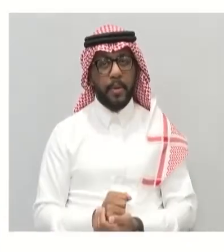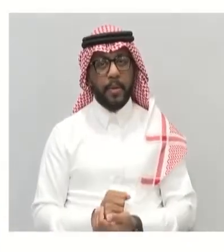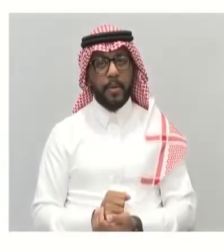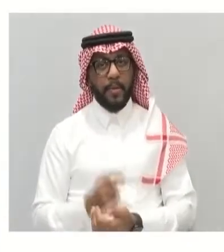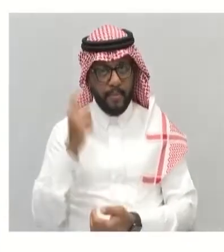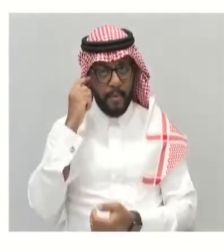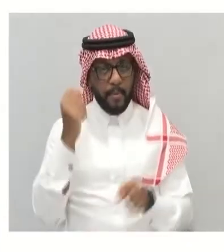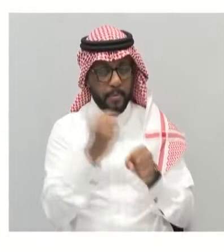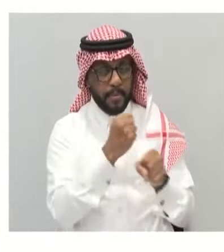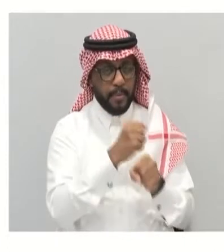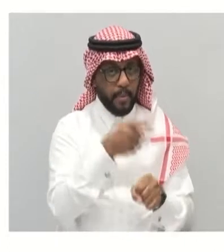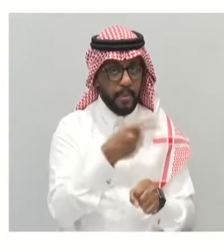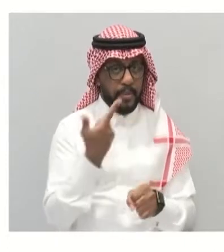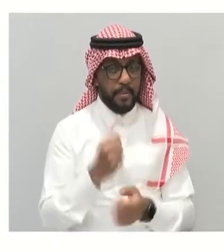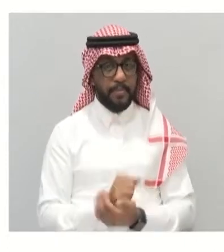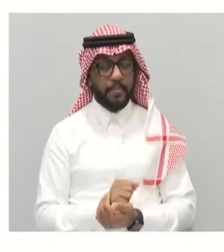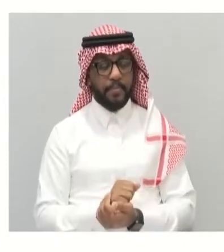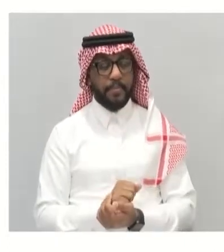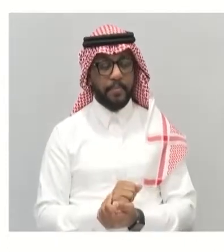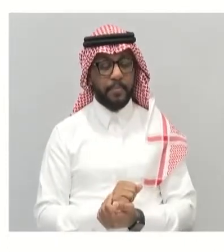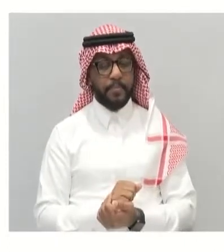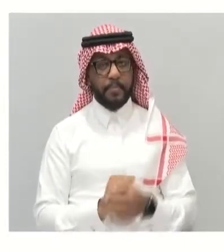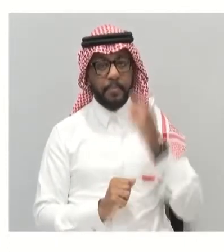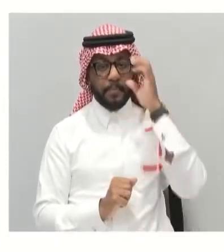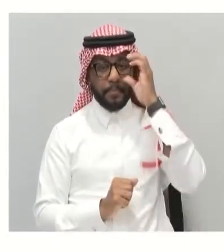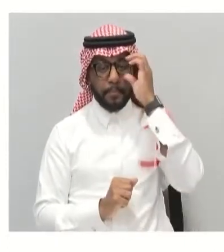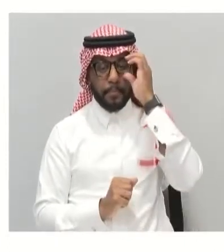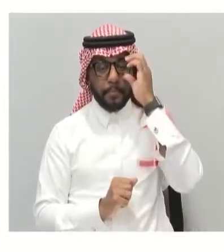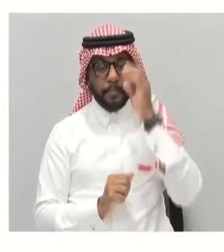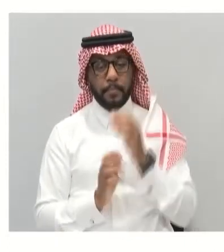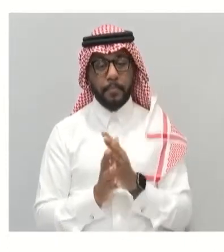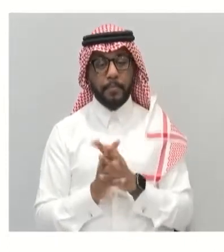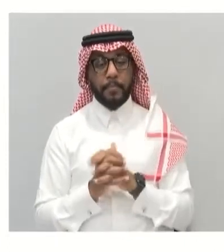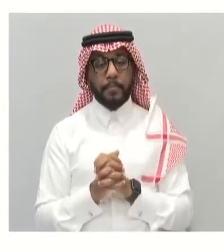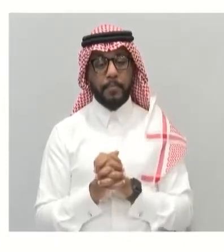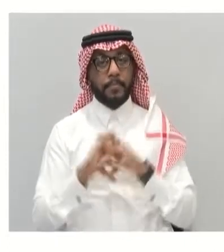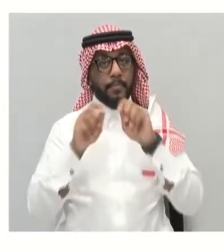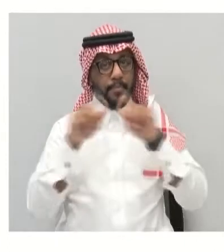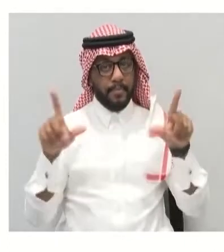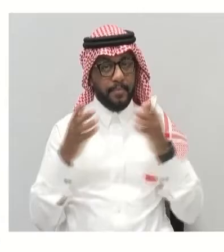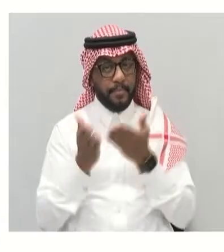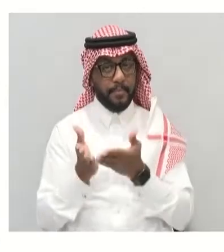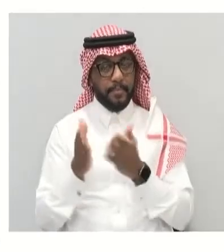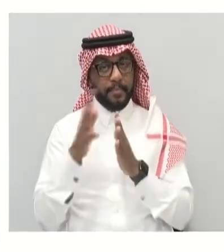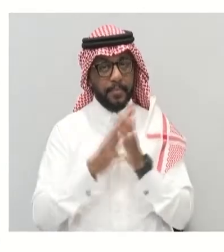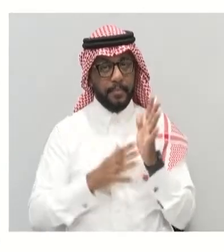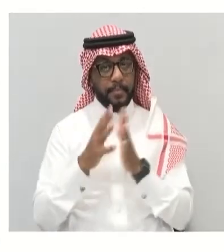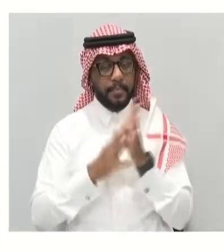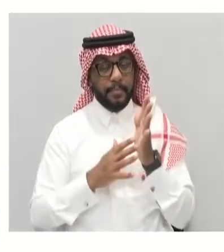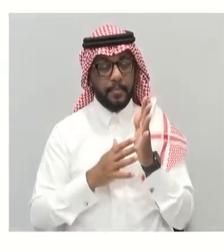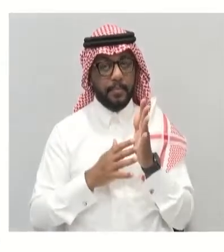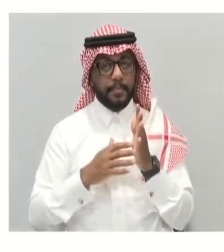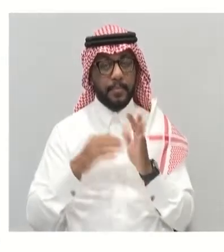الاتي ماذا نستطيع ان نقول عن هذه الكلمه وضحت لنا ماذا وضحت